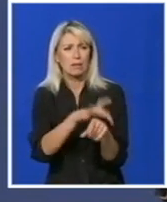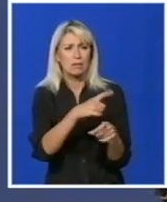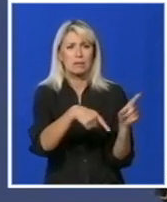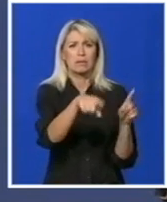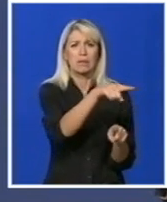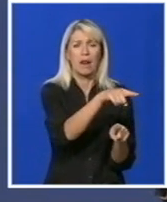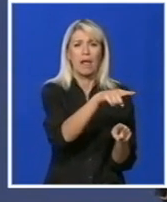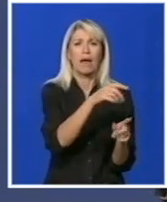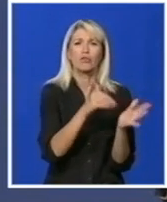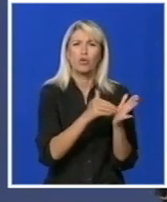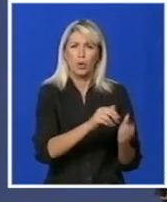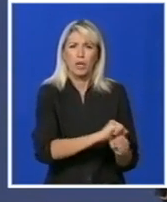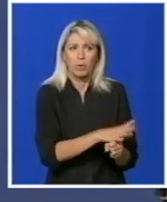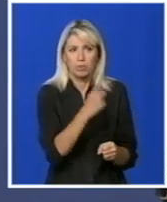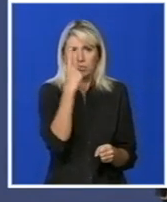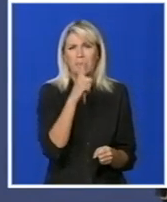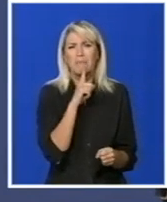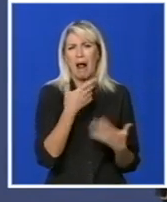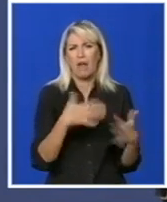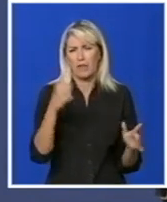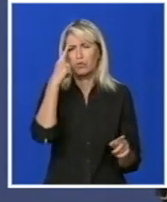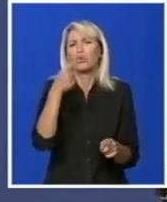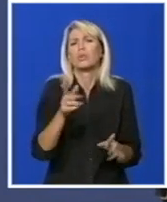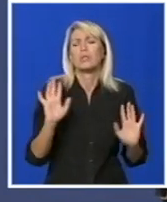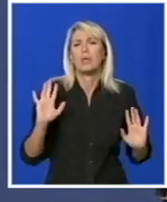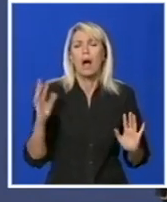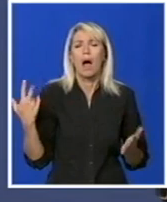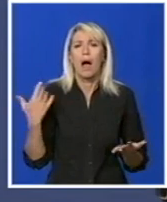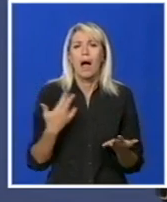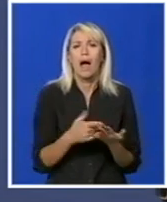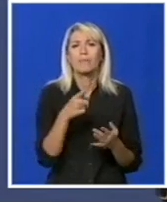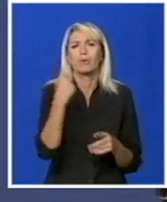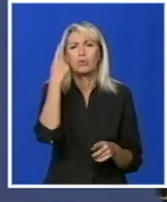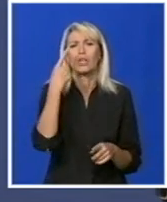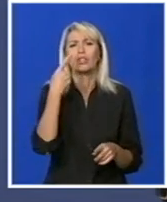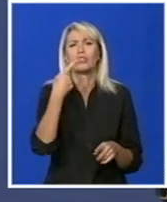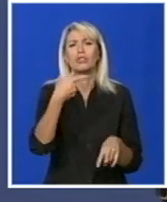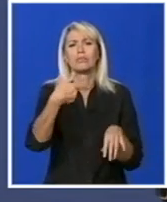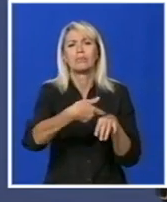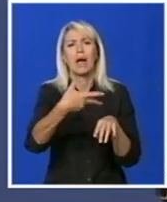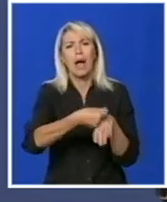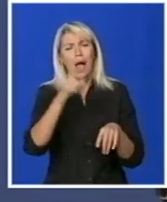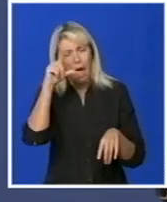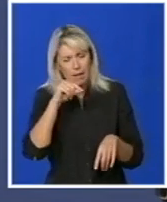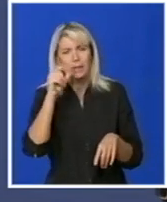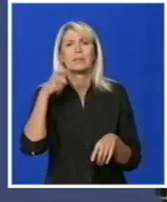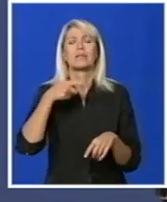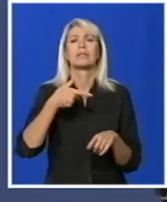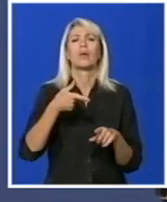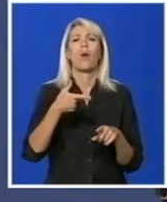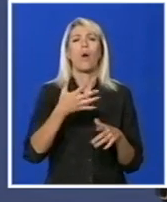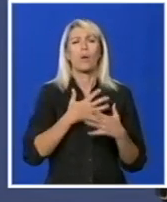standardno deficitarne kod nas, bakar su to neke zvanične informacije. Pričamo o anesteziolozima, pulmolozima, internistima,